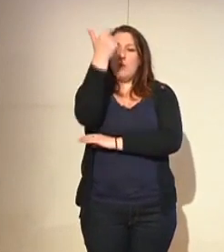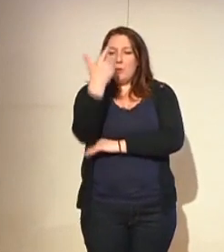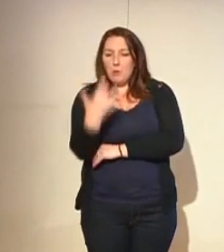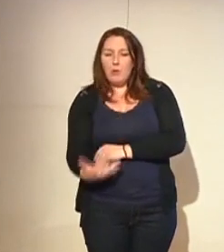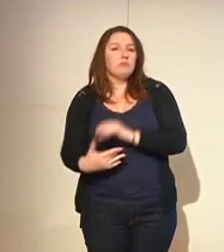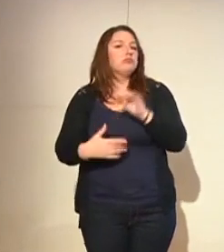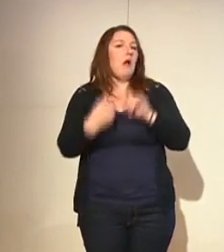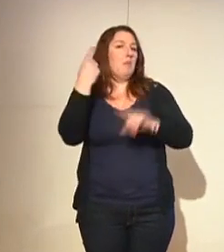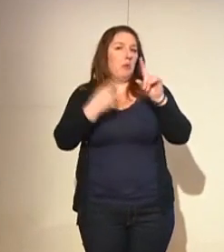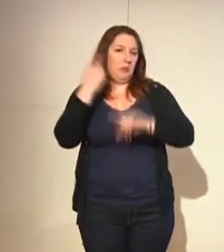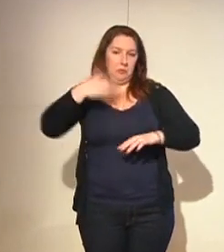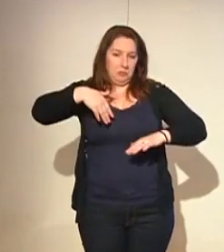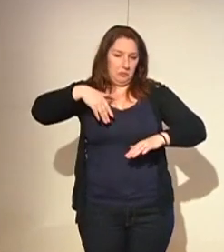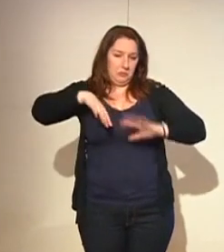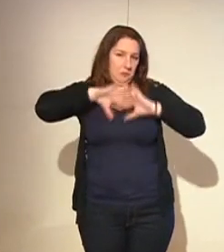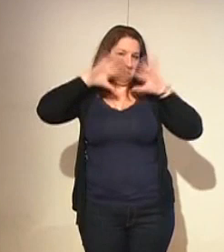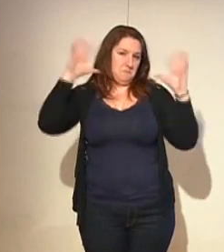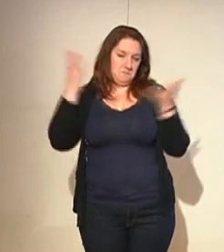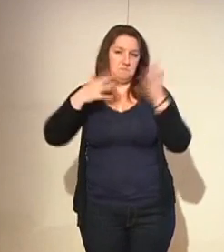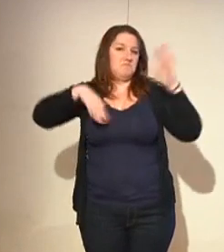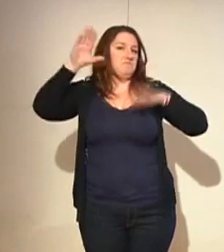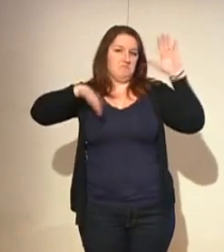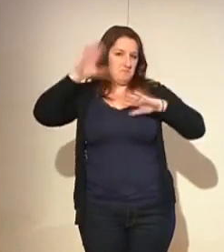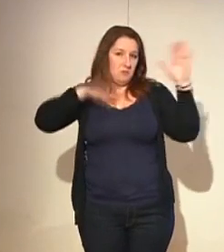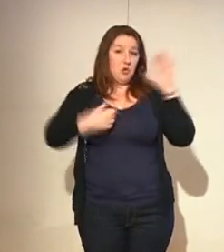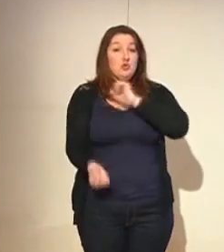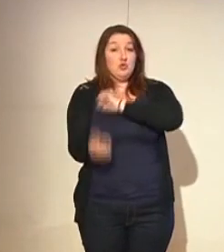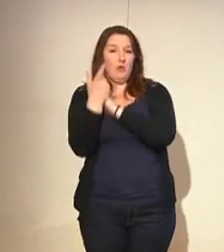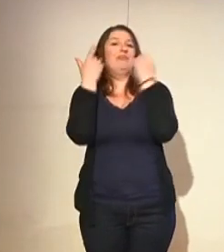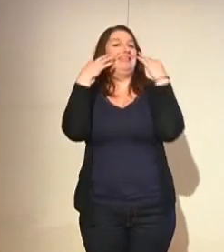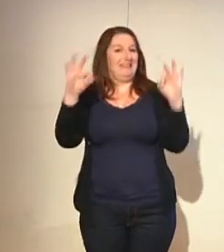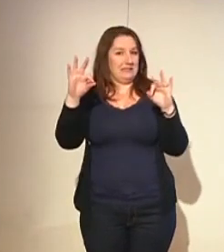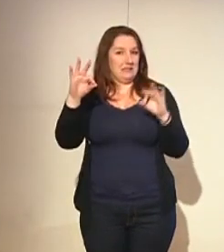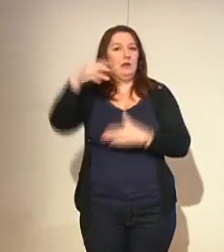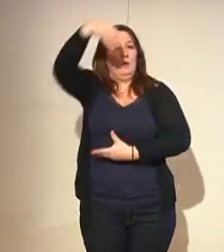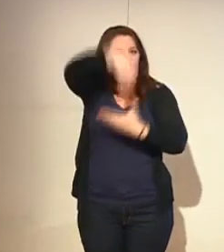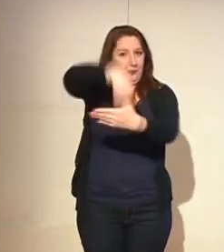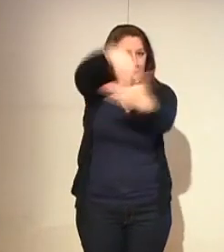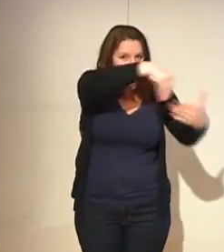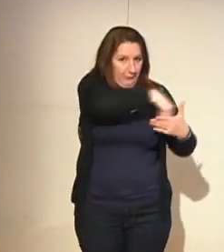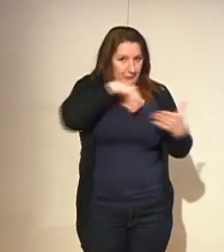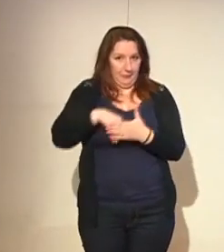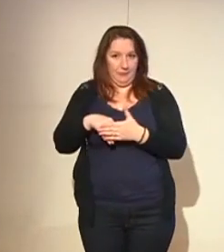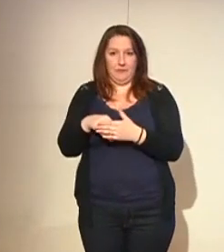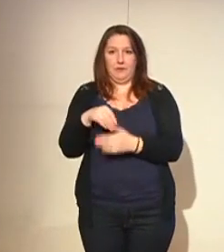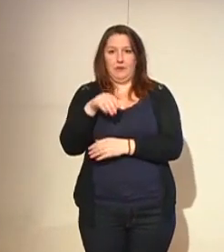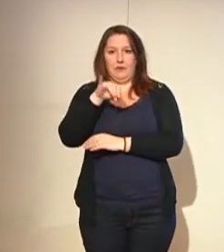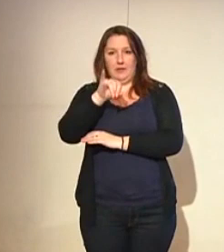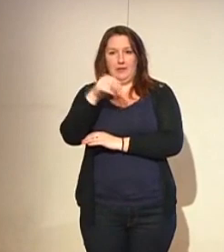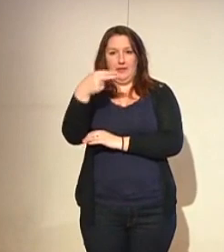délibérations sauf 10 donc les SEM InnoVia et sm